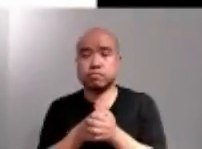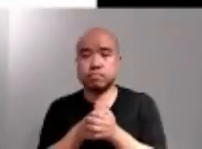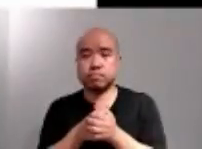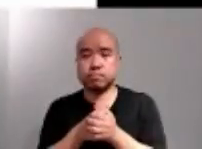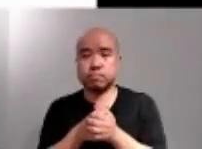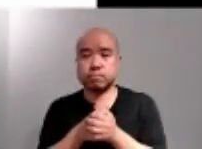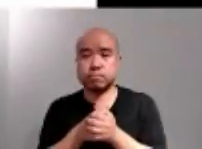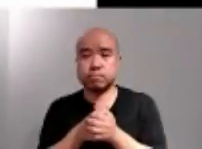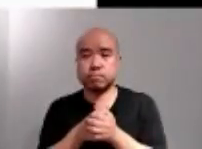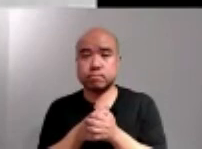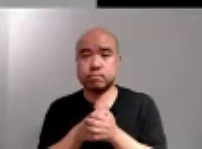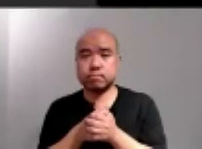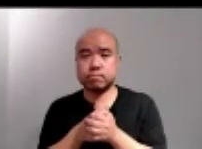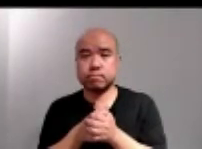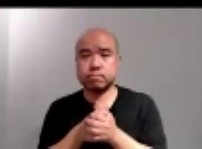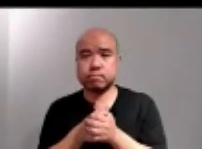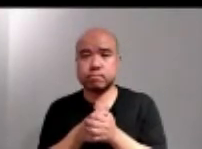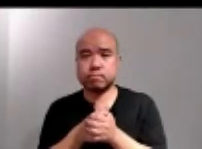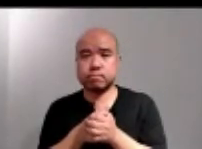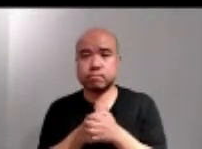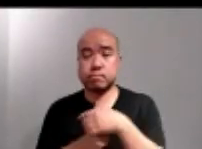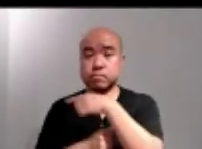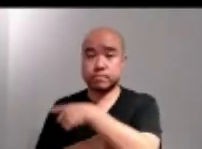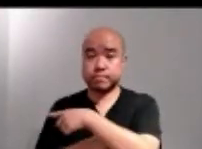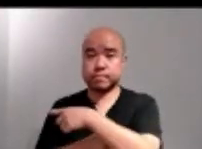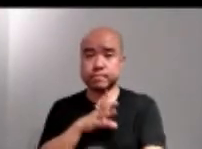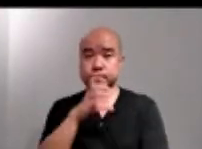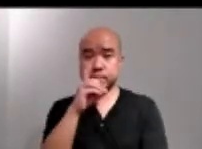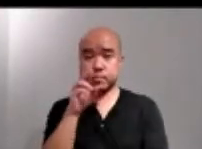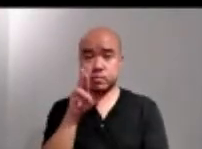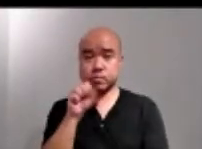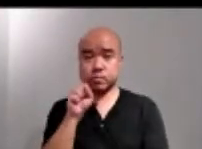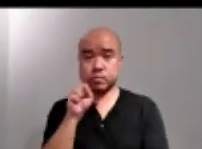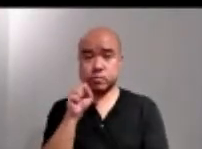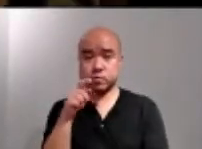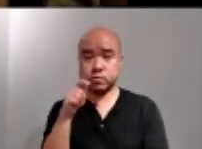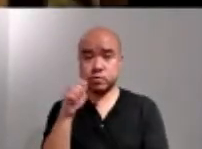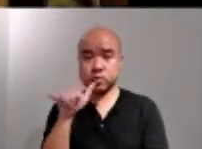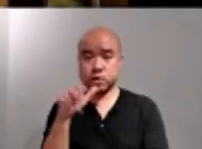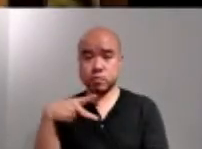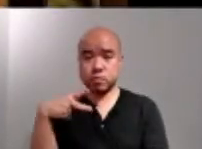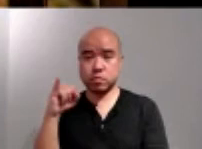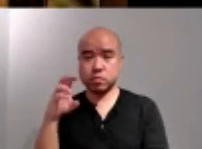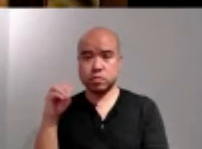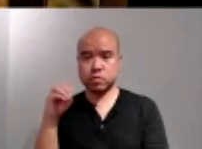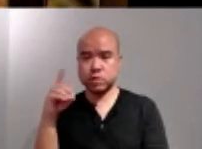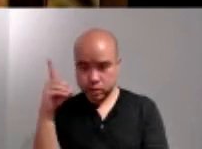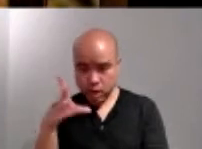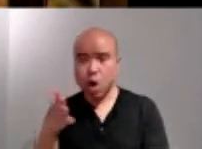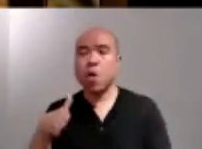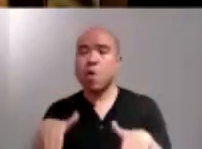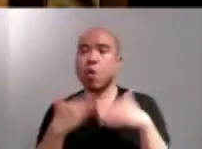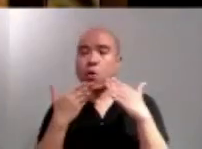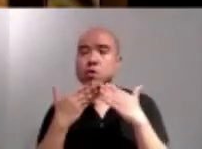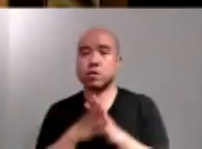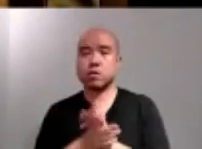事。以防有人不認識，所以我們都要輕輕介紹一下。Dusty Kid， Dusty Kid 其實是怎樣開始的呢？就是